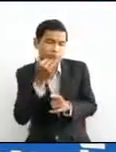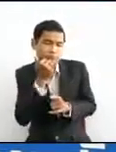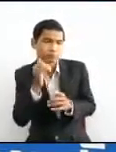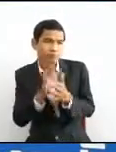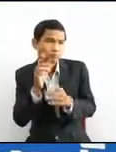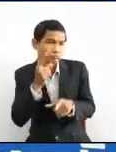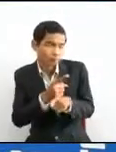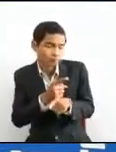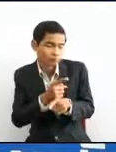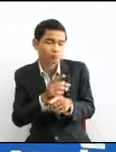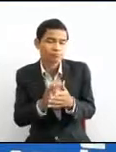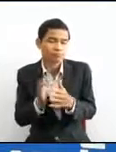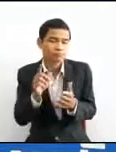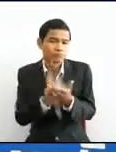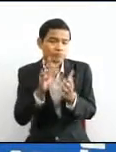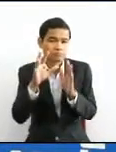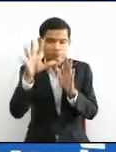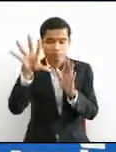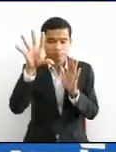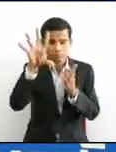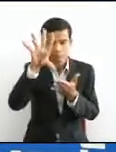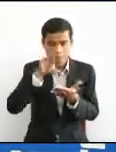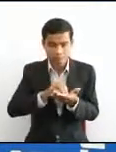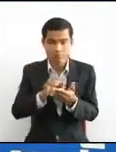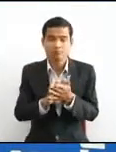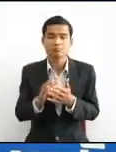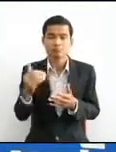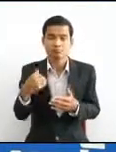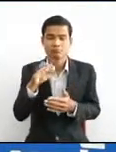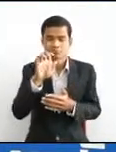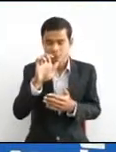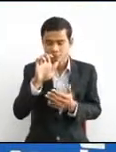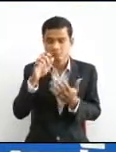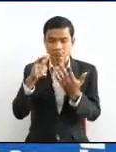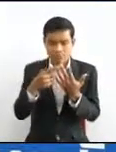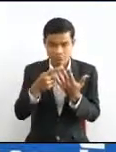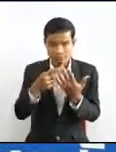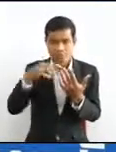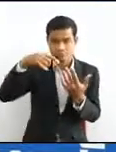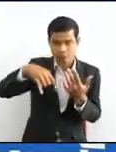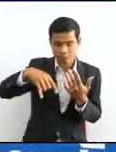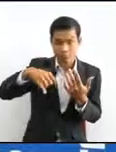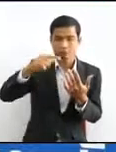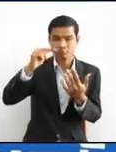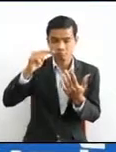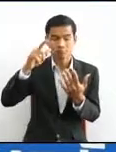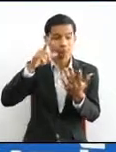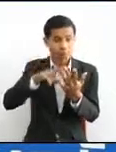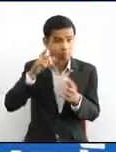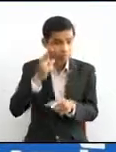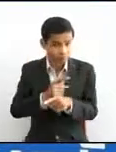mến cho sra ấm nó nâng ngỡ bắn bẩn tọ trai